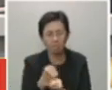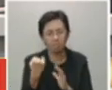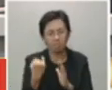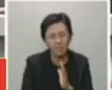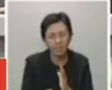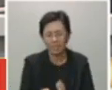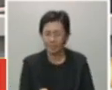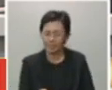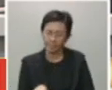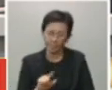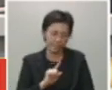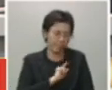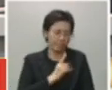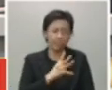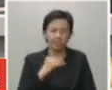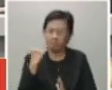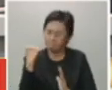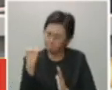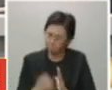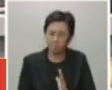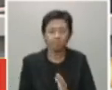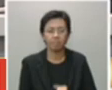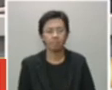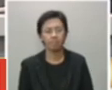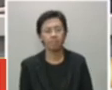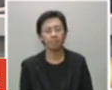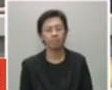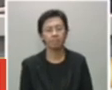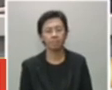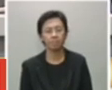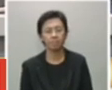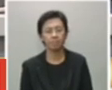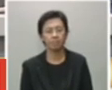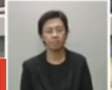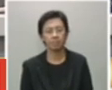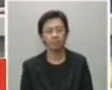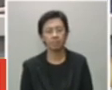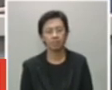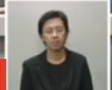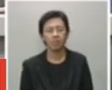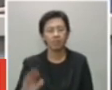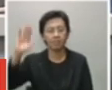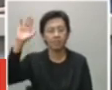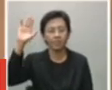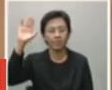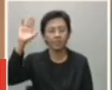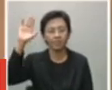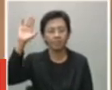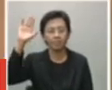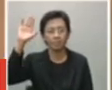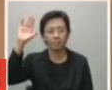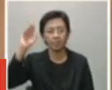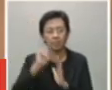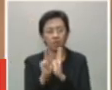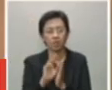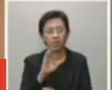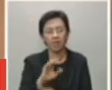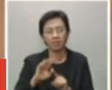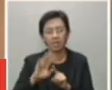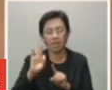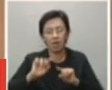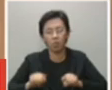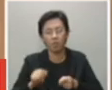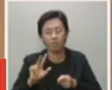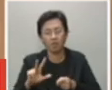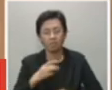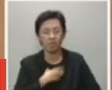องอย่างร้ายแรงครับ ท่านนิโรธ ขออนุญาตประท้วงท่านประธานในข้อ9วงเล็บ3ครับเพื่